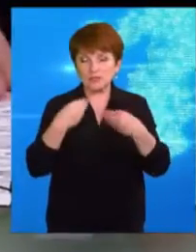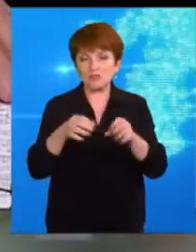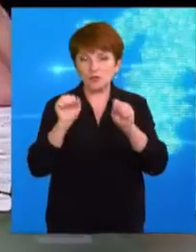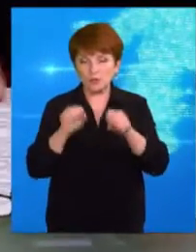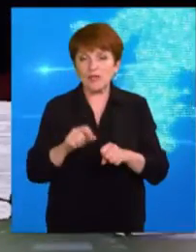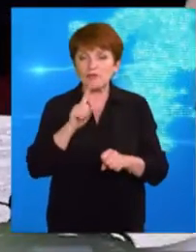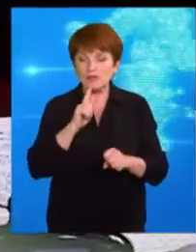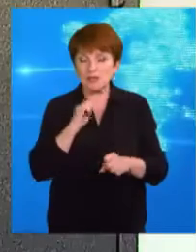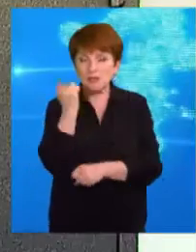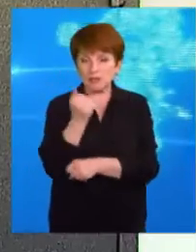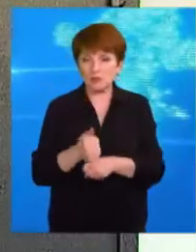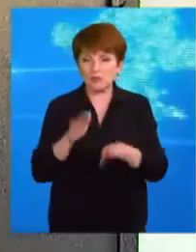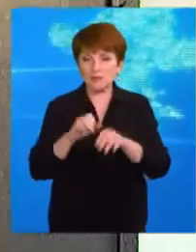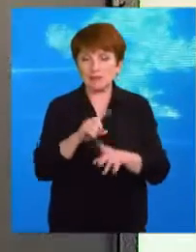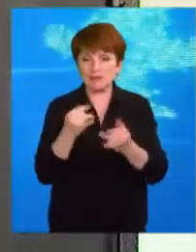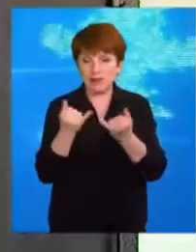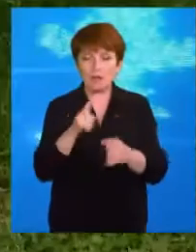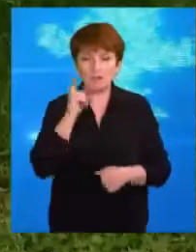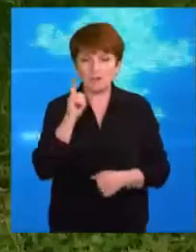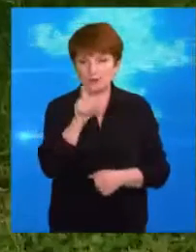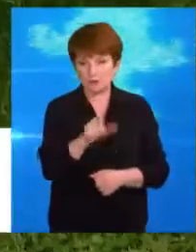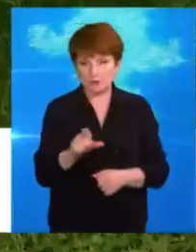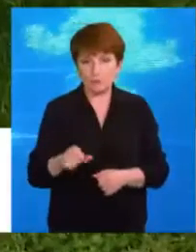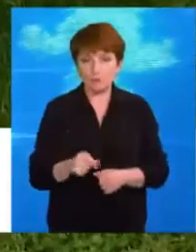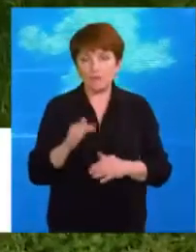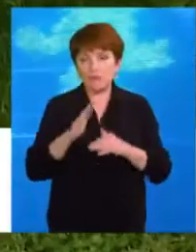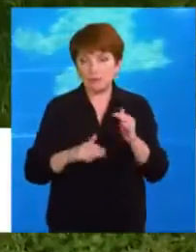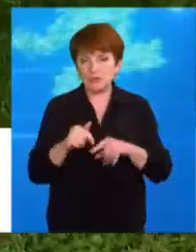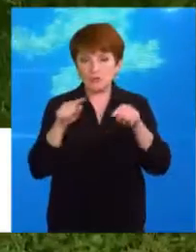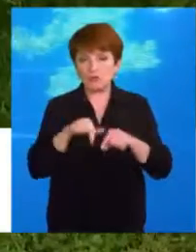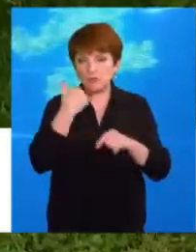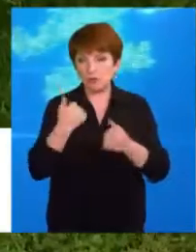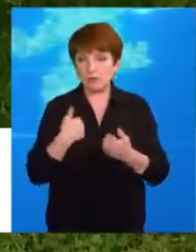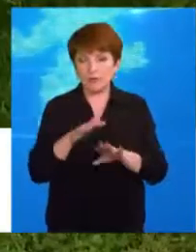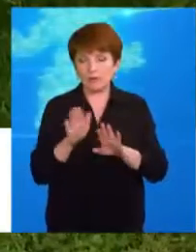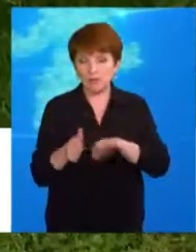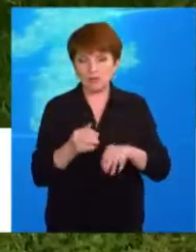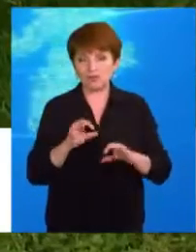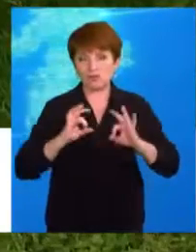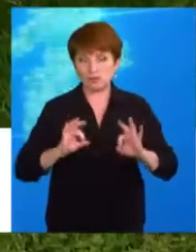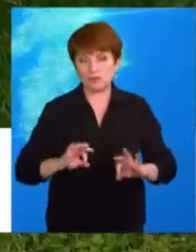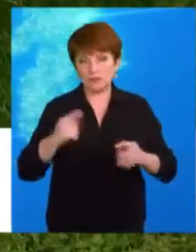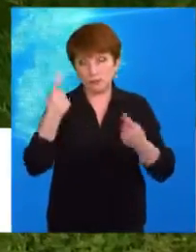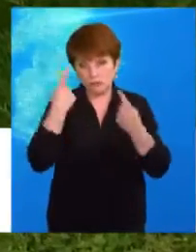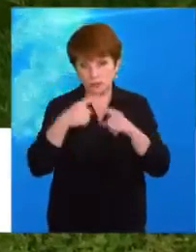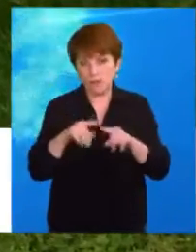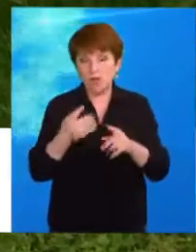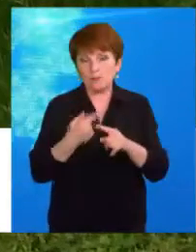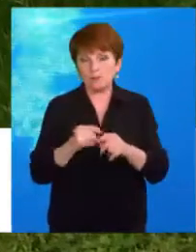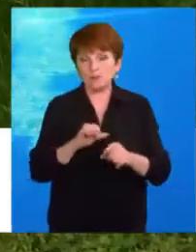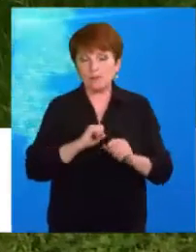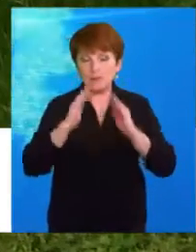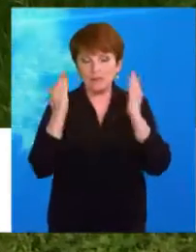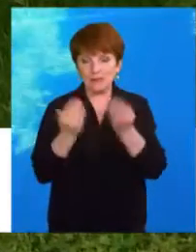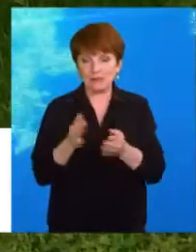временные рабочие места для молодых людей. Практику в этом году не проходили студенты вузов, поскольку в самоизоляции все